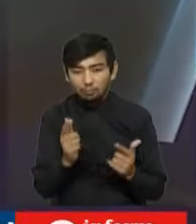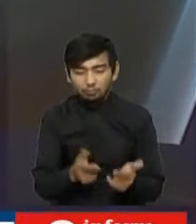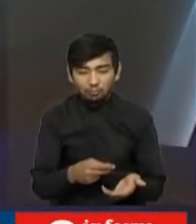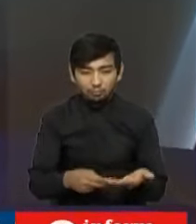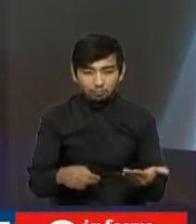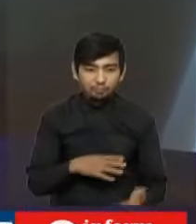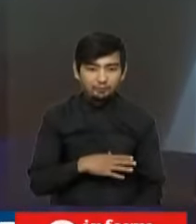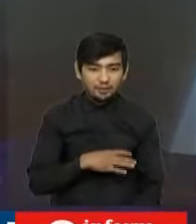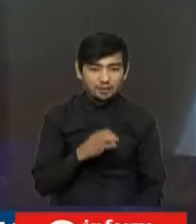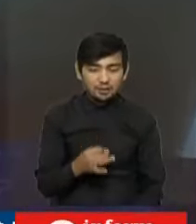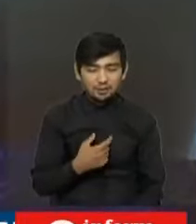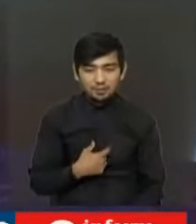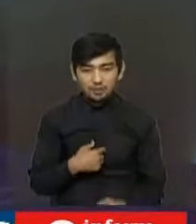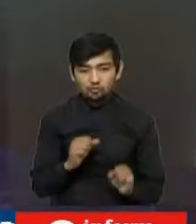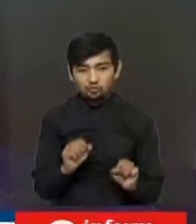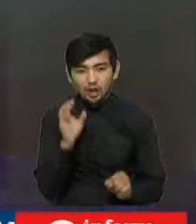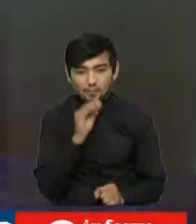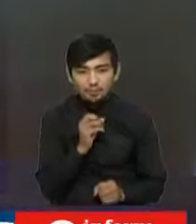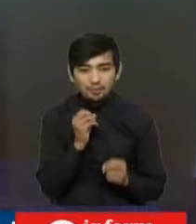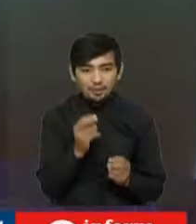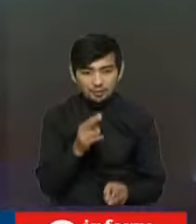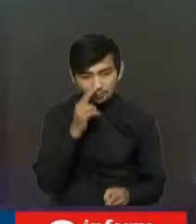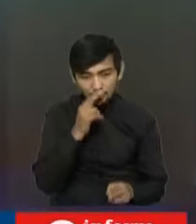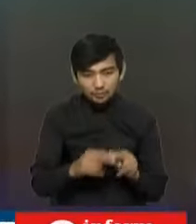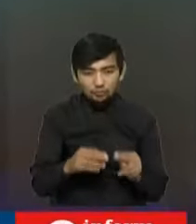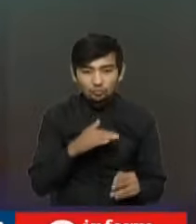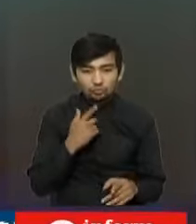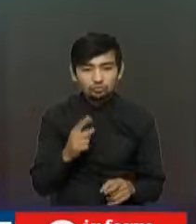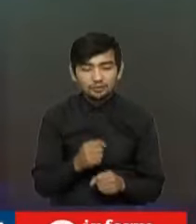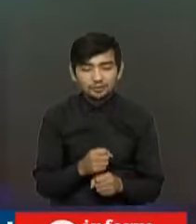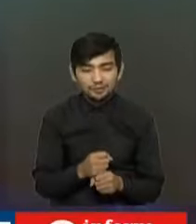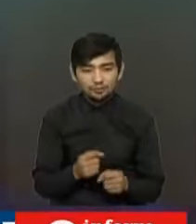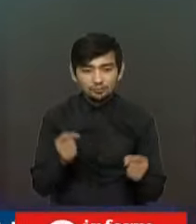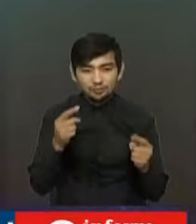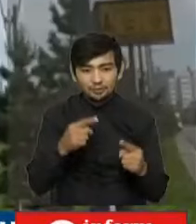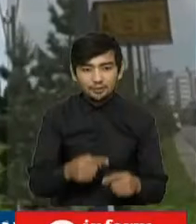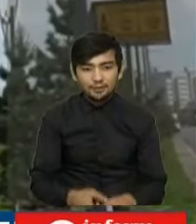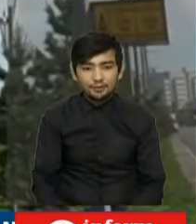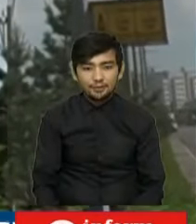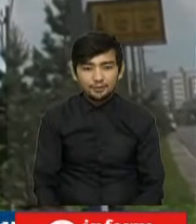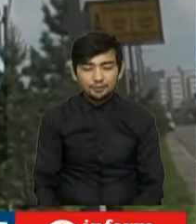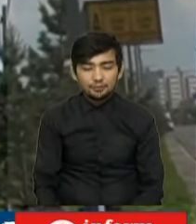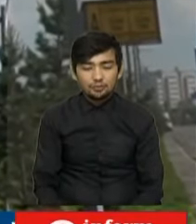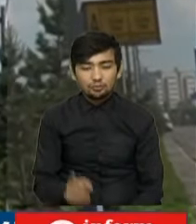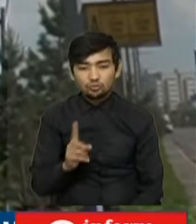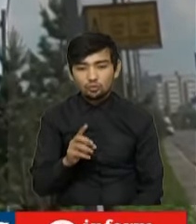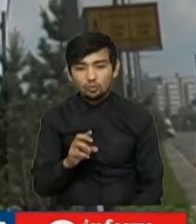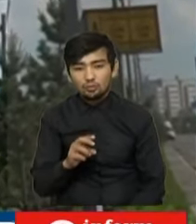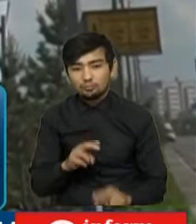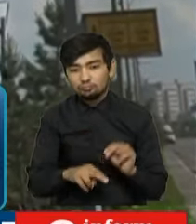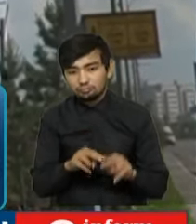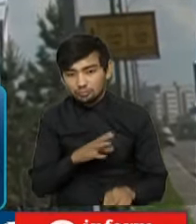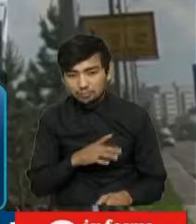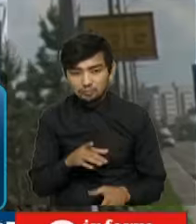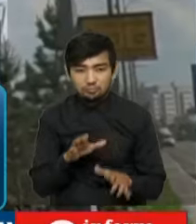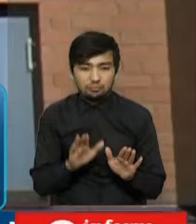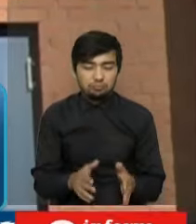Как обезопасить себя и вложиться без потерь, выясняла Екатерина Белоусова. Что построили, то и